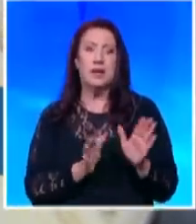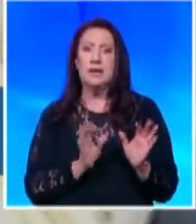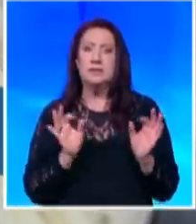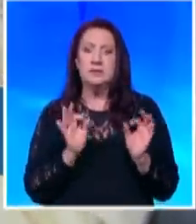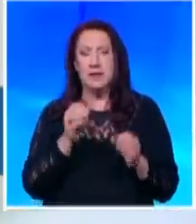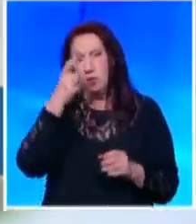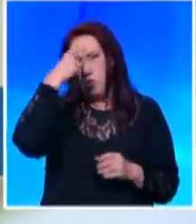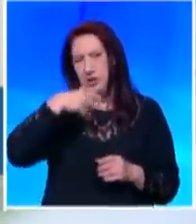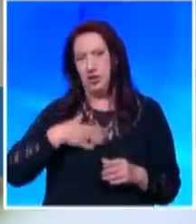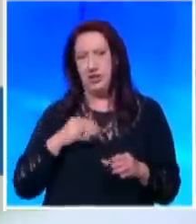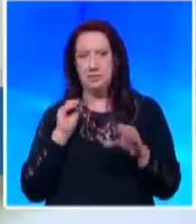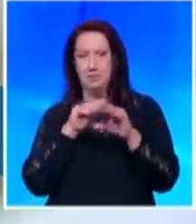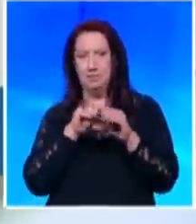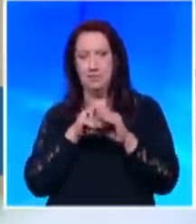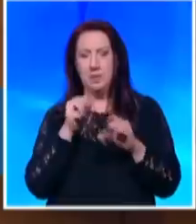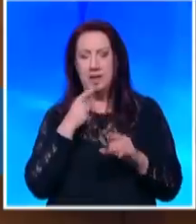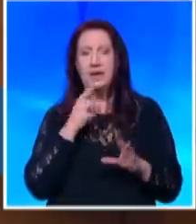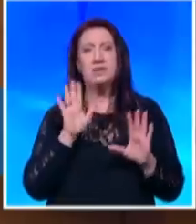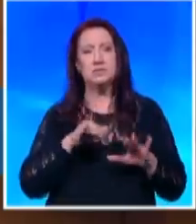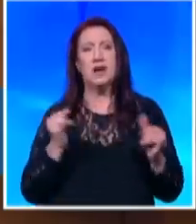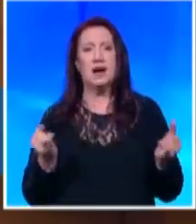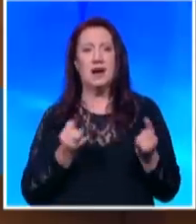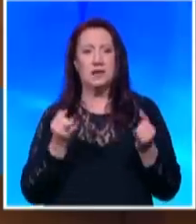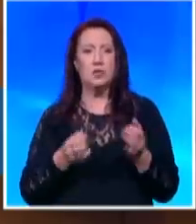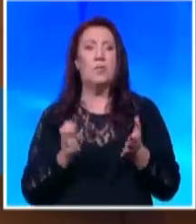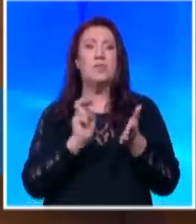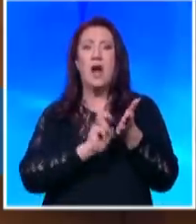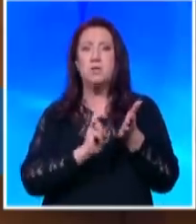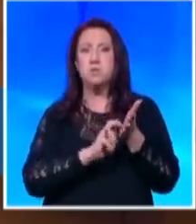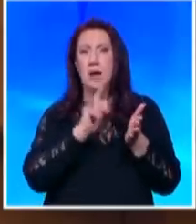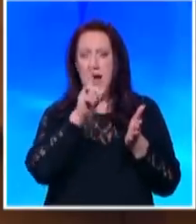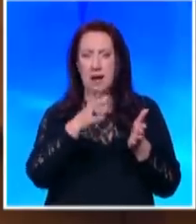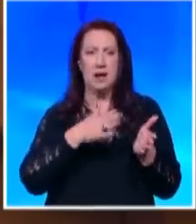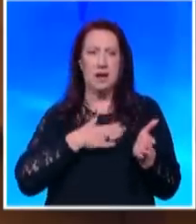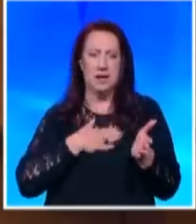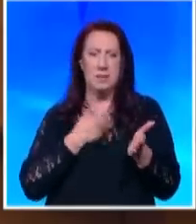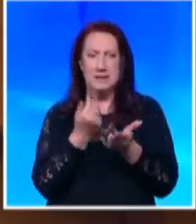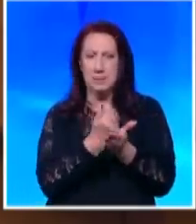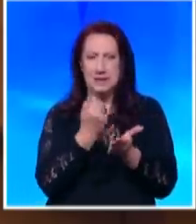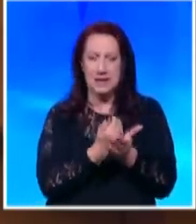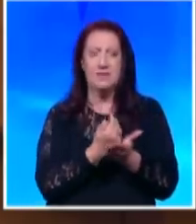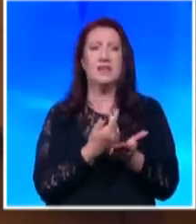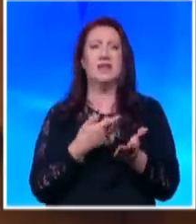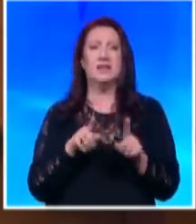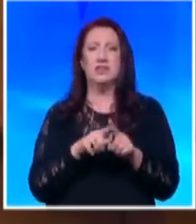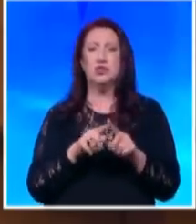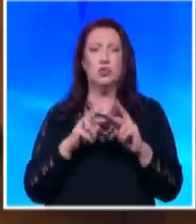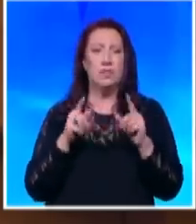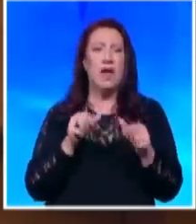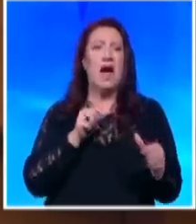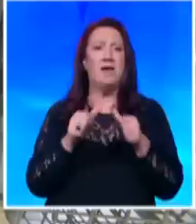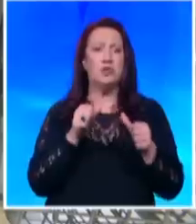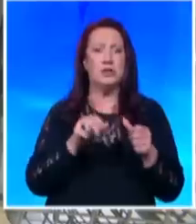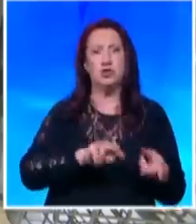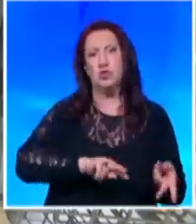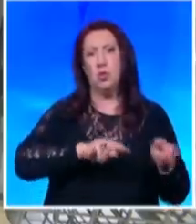финанси, домакинствата ще бъдат улеснени. Банковите им сметки, спестяването им, кредитите, задълженията ще бъдат автоматично